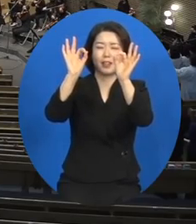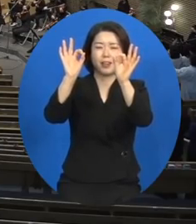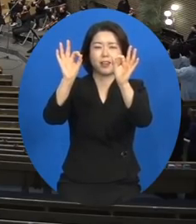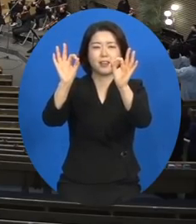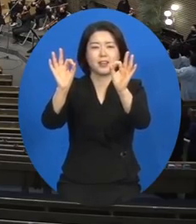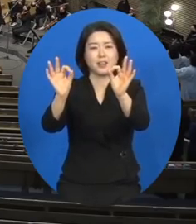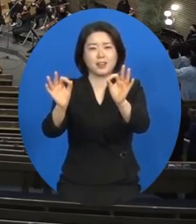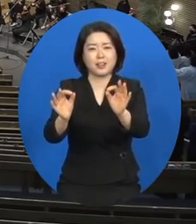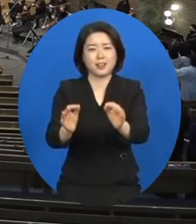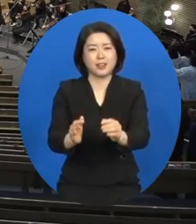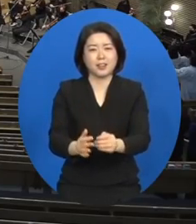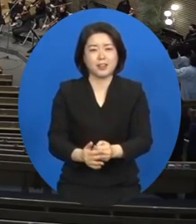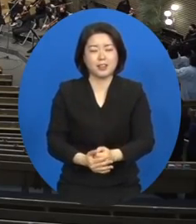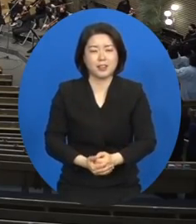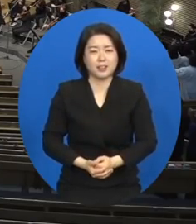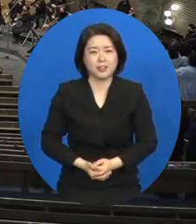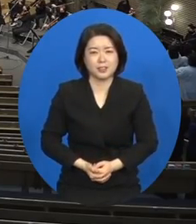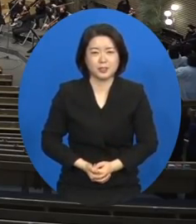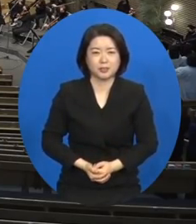바라봅니다.